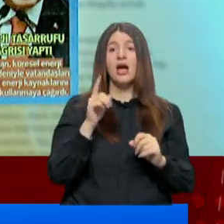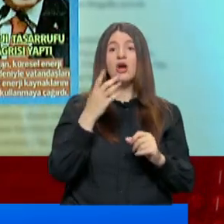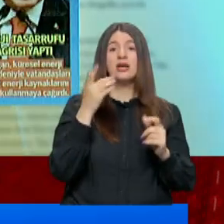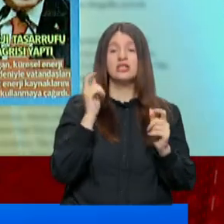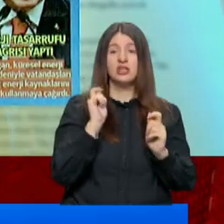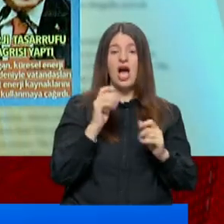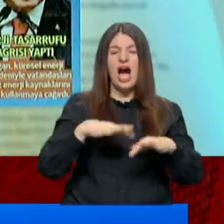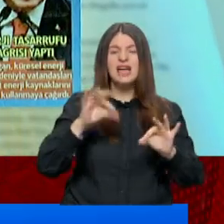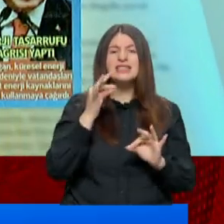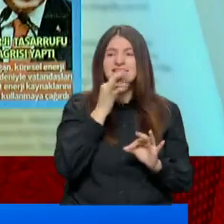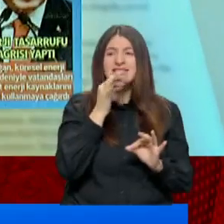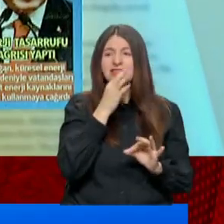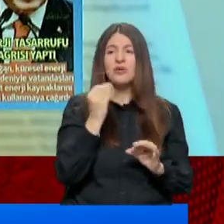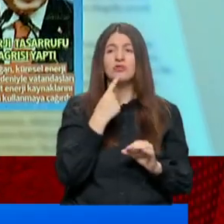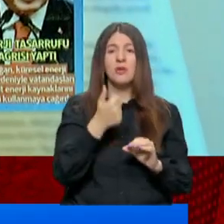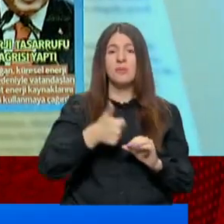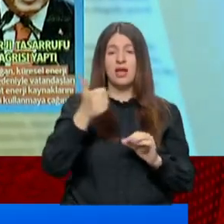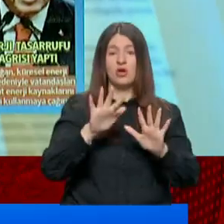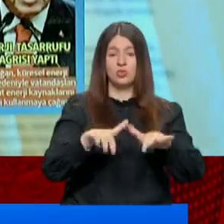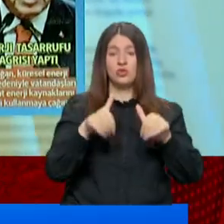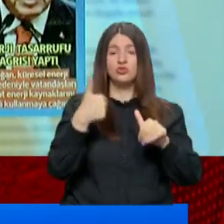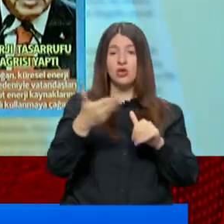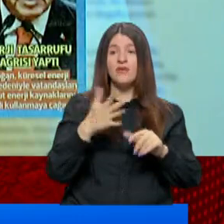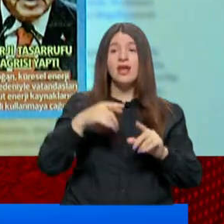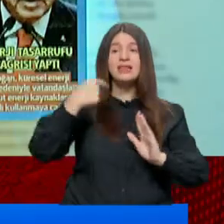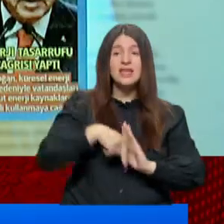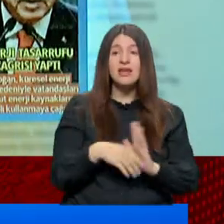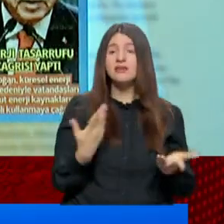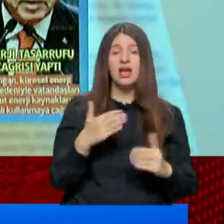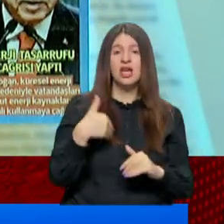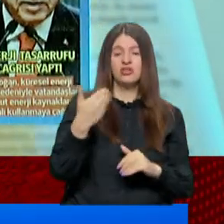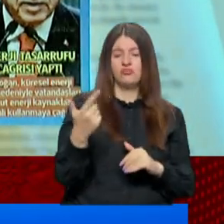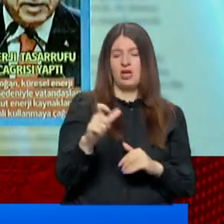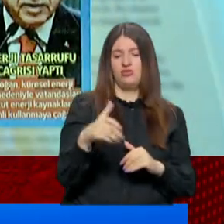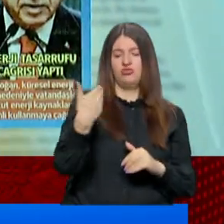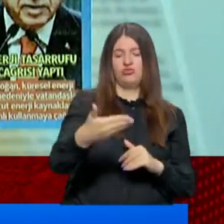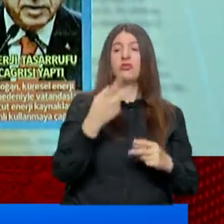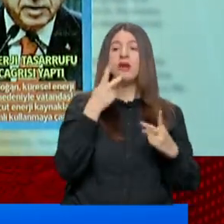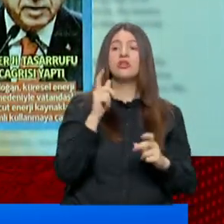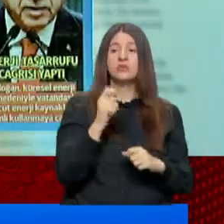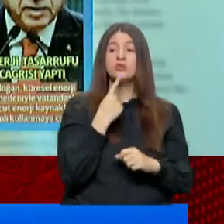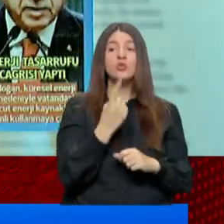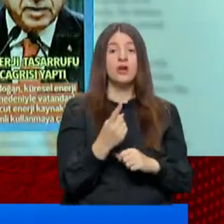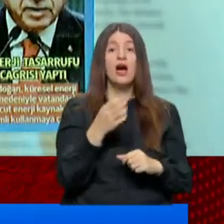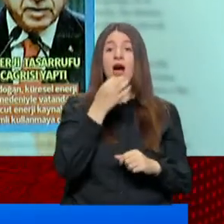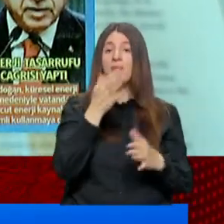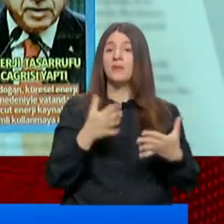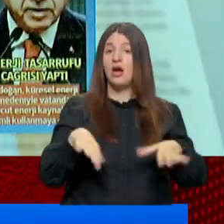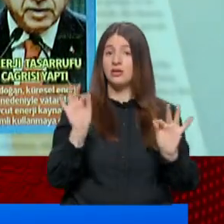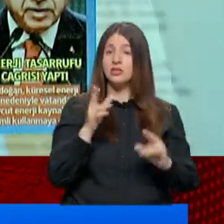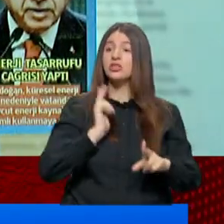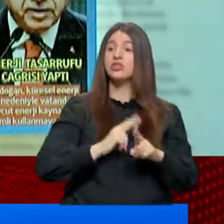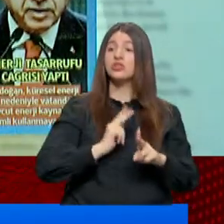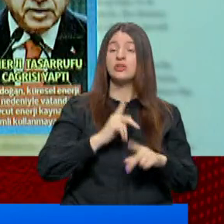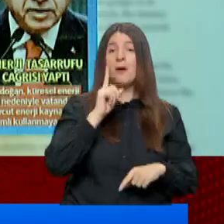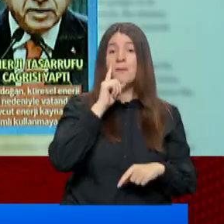çalışmaların tamamlanmak üzere olduğunu açıkladı Bakanlar Kurulu'ndan sonra ve ayrıntıların gelecek ay açıklanacağını da söyledi. Haberimiz hazır. Hızlı